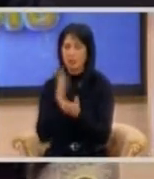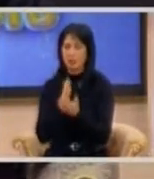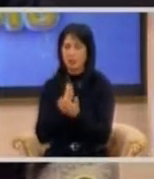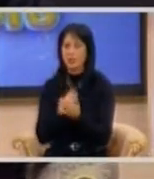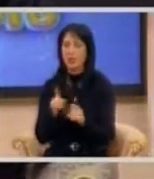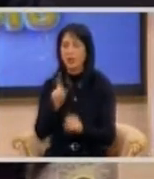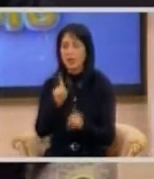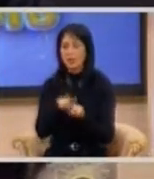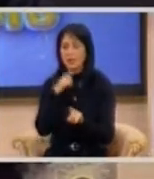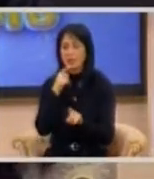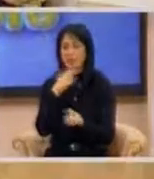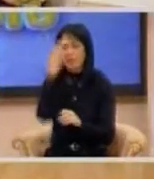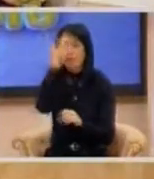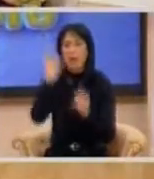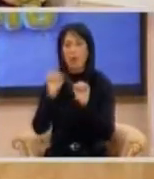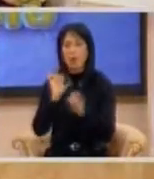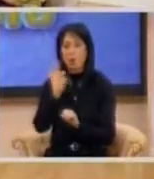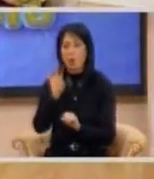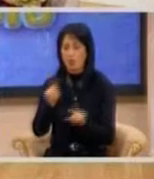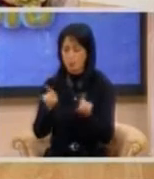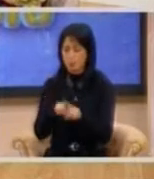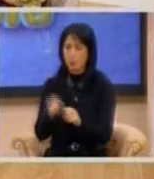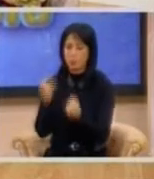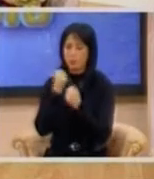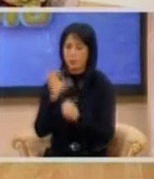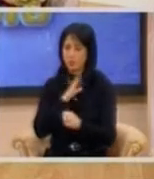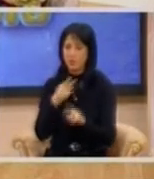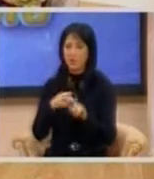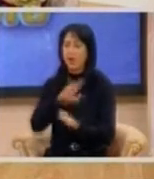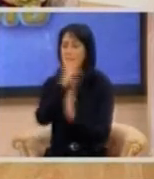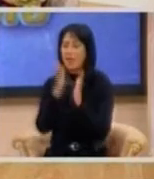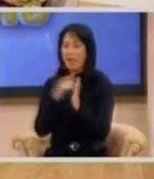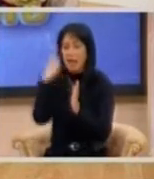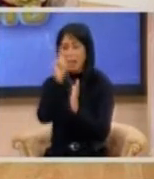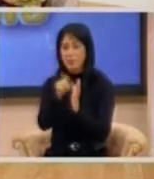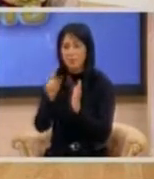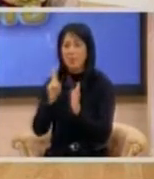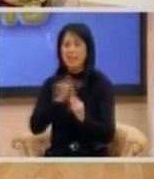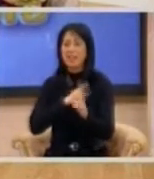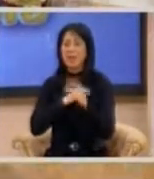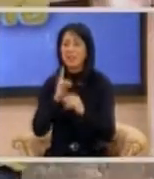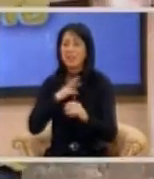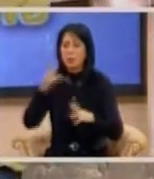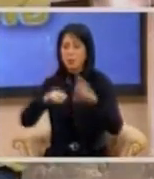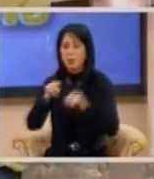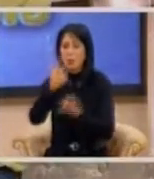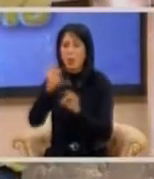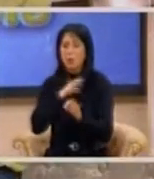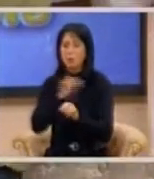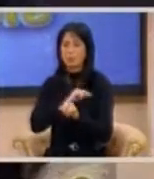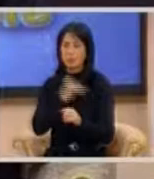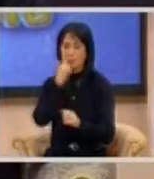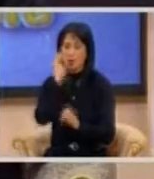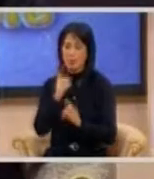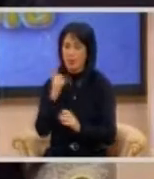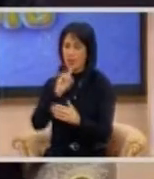ვთქვათ სახალხო დამცველის ოფისთან ჰქონდა ჩვენ ამასთან დაკავშირებული კონსტატაციები და ყველა ამ პირს და ყველა თანამშრომელს, ვინ ჩართული იყო ამ პროექტში, მინდა რომ მადლობა გადავუხადო. ერთი კითხვა